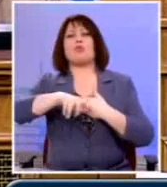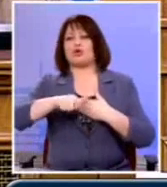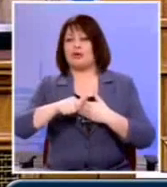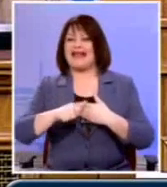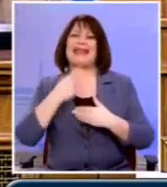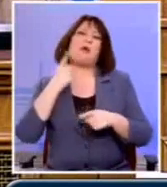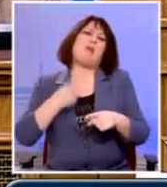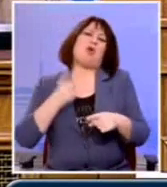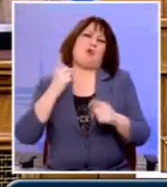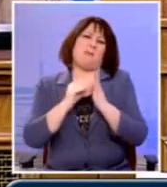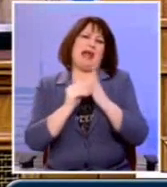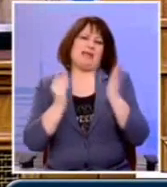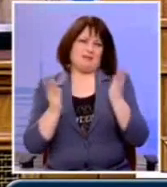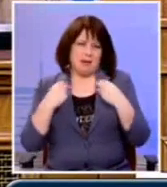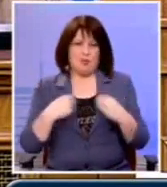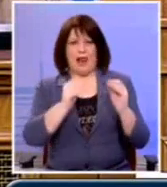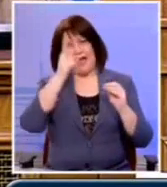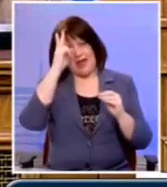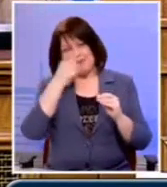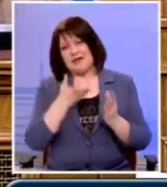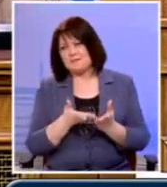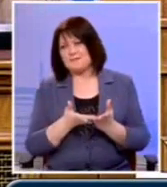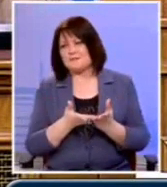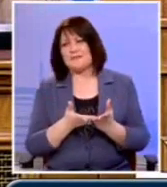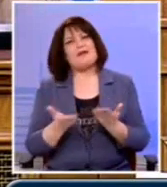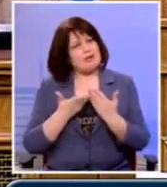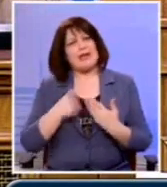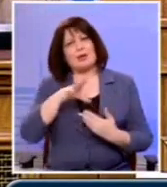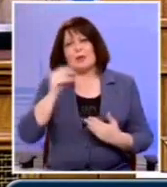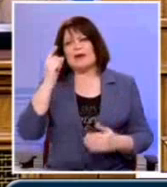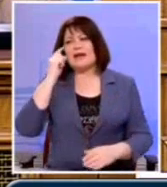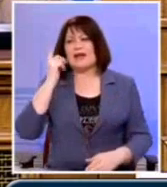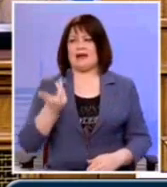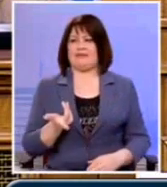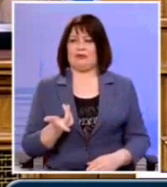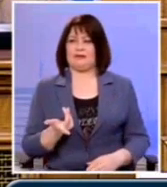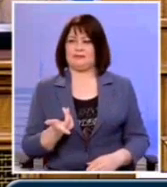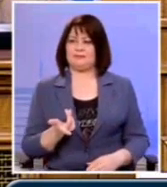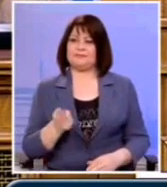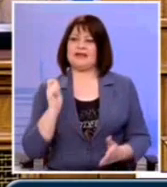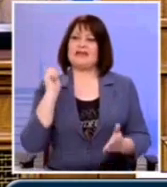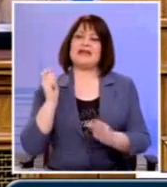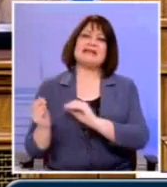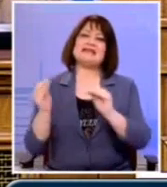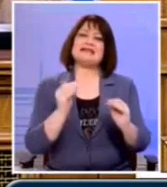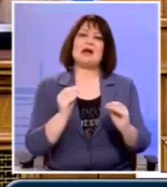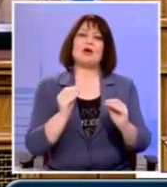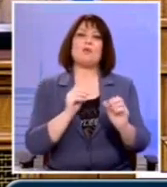είναι λίγο έτσι μια υπεραπλούστευση, αλλά βοηθάει. Πουλάς πορτοκάλια, εισάγεις BMW, υπάρχει ένα